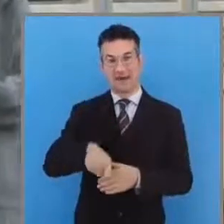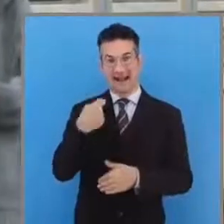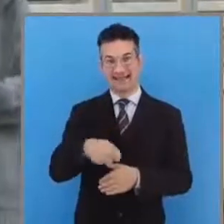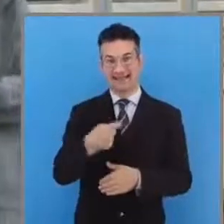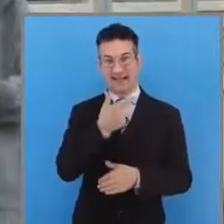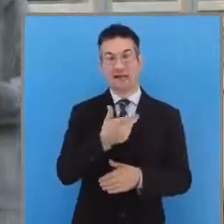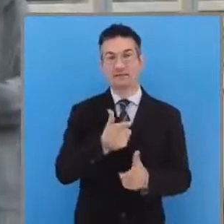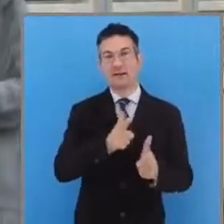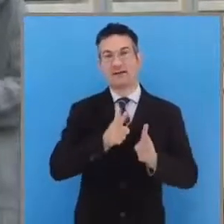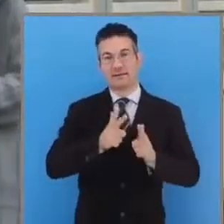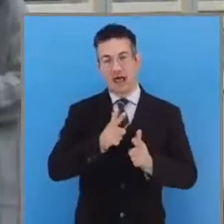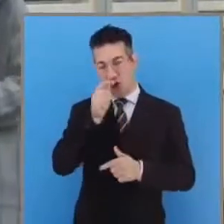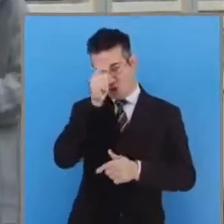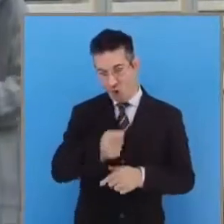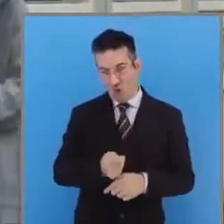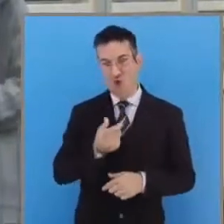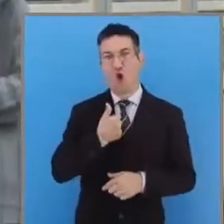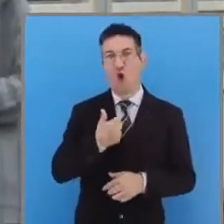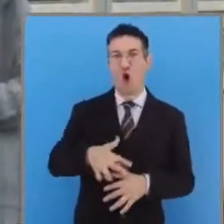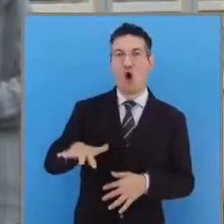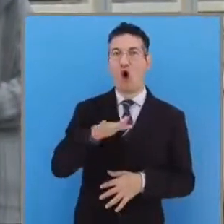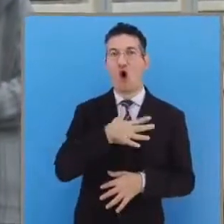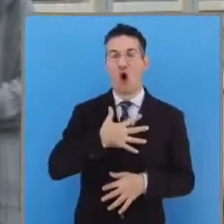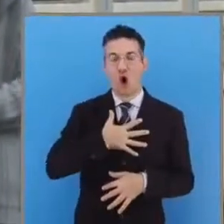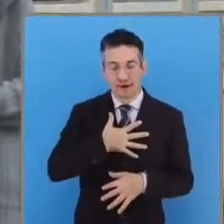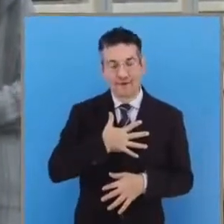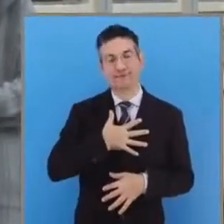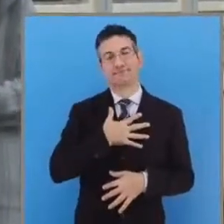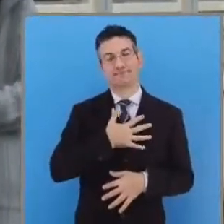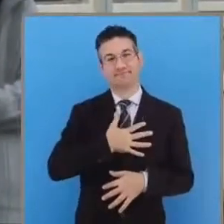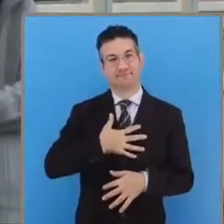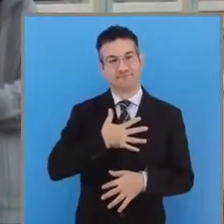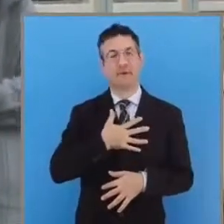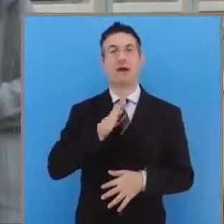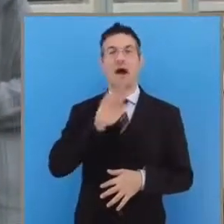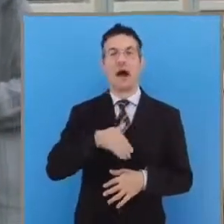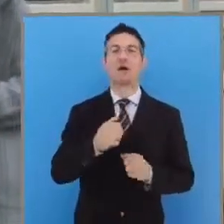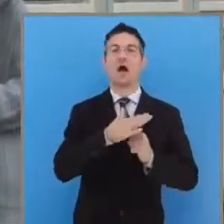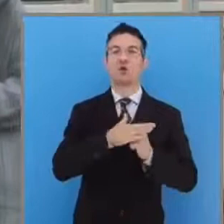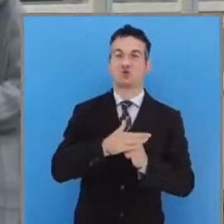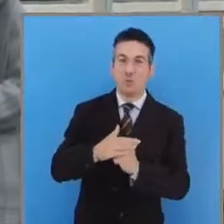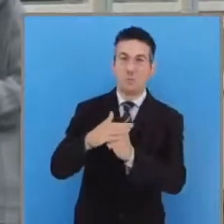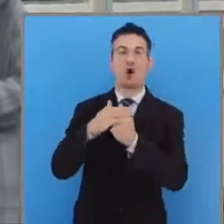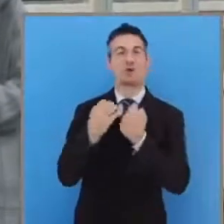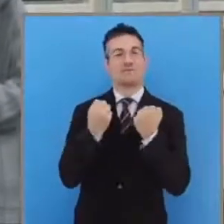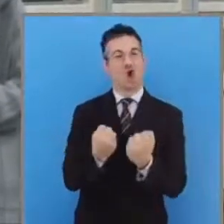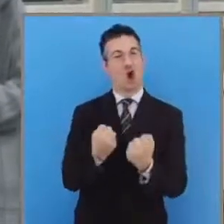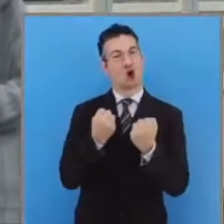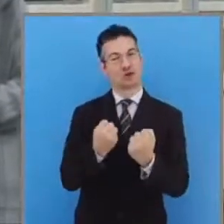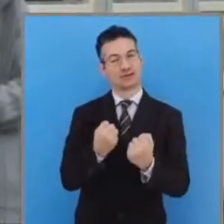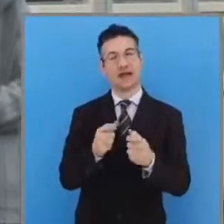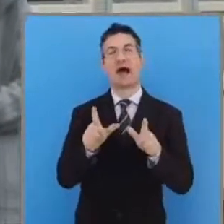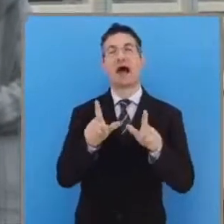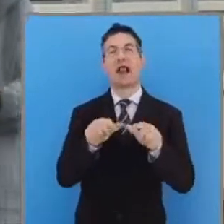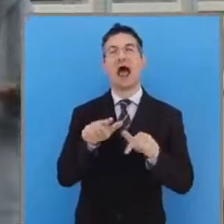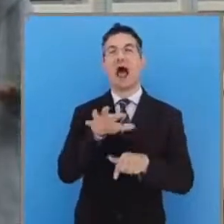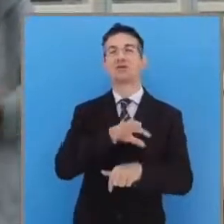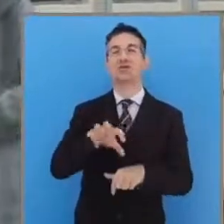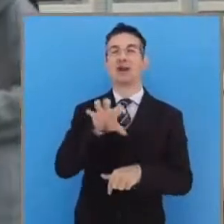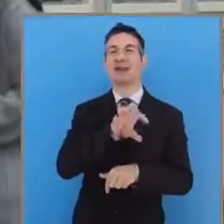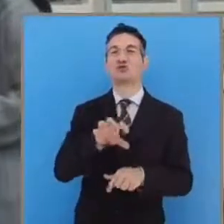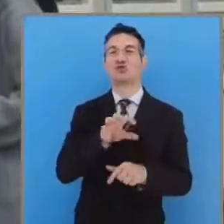gratificarci perché ovviamente ci segnala però il supporto e la forza che la Regione dà a questa battaglia.